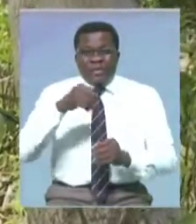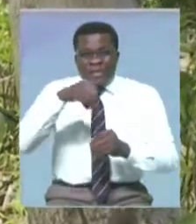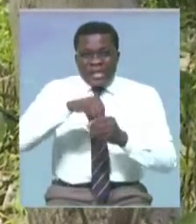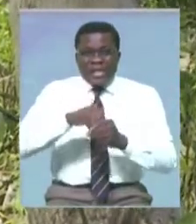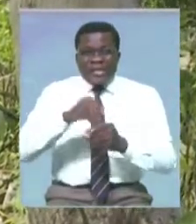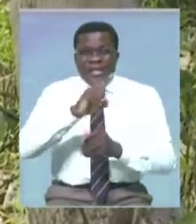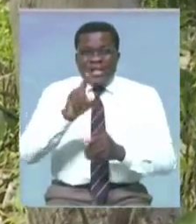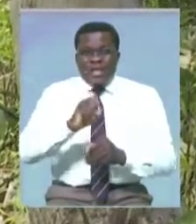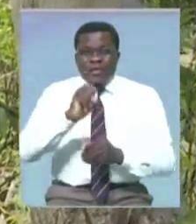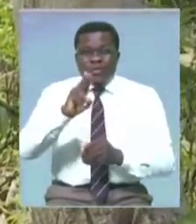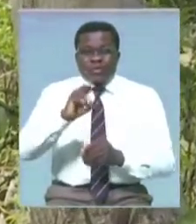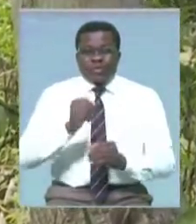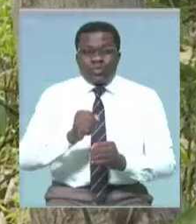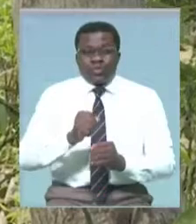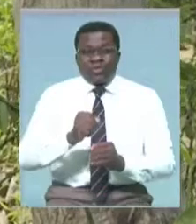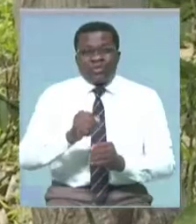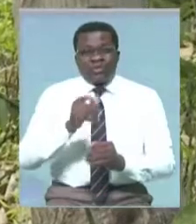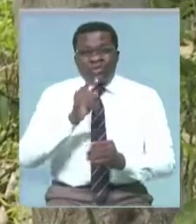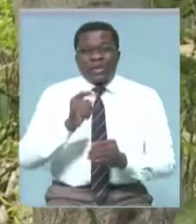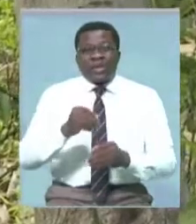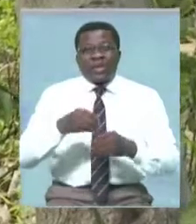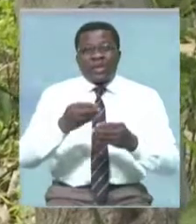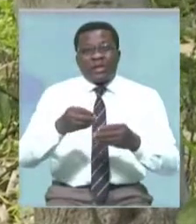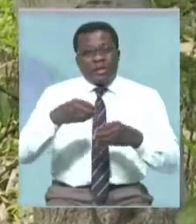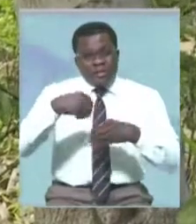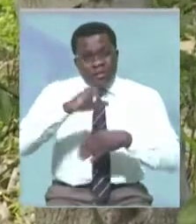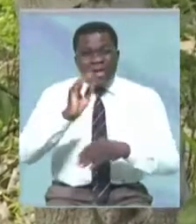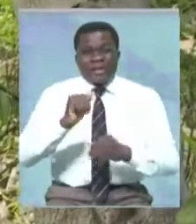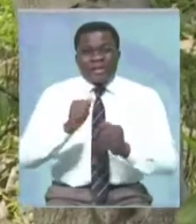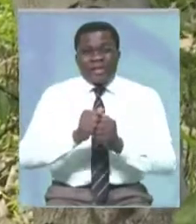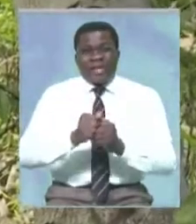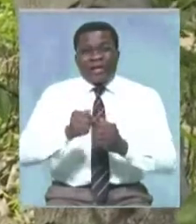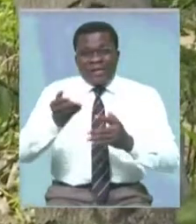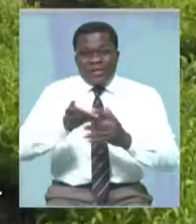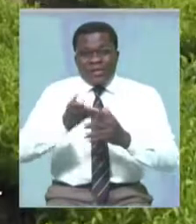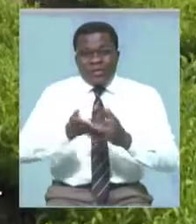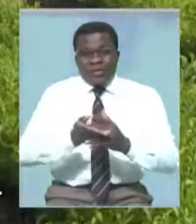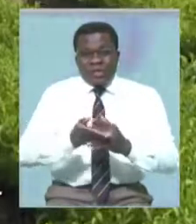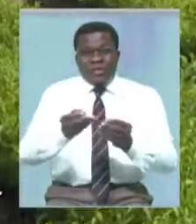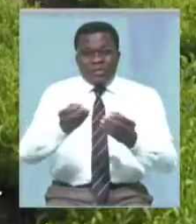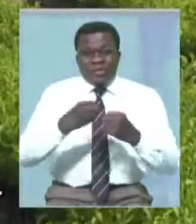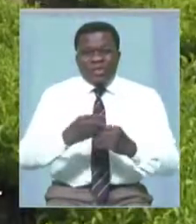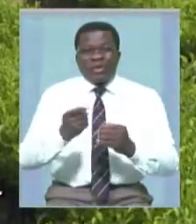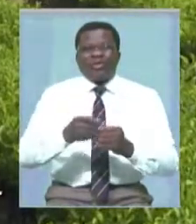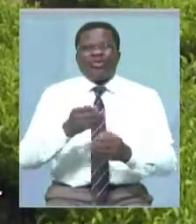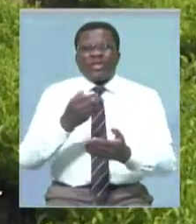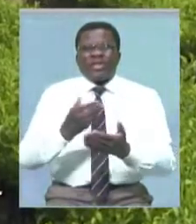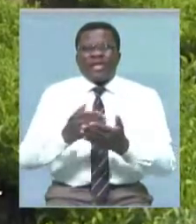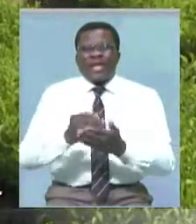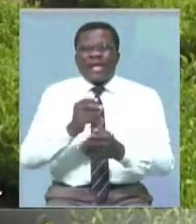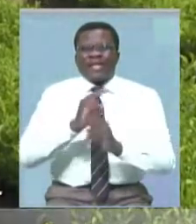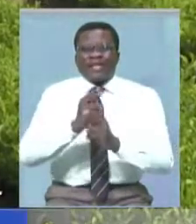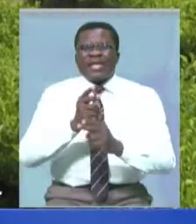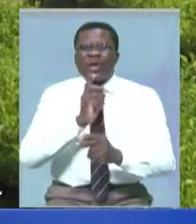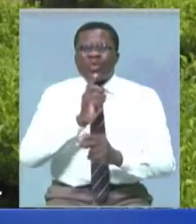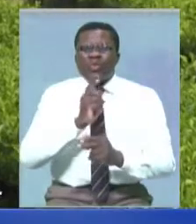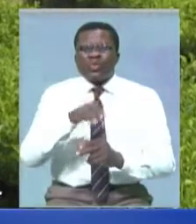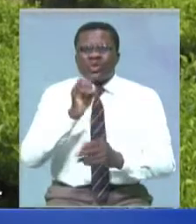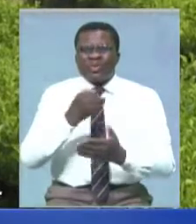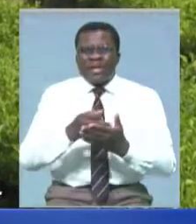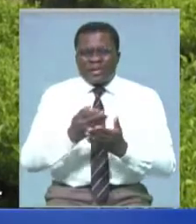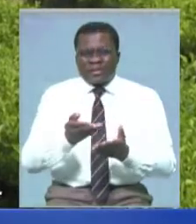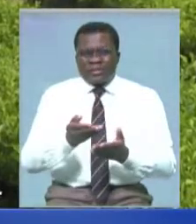Zoukoufou. Vous avez des dossiers, vous avez des mamans fidèles, microfinance de terre, vous avez des agis.